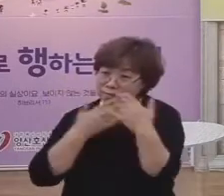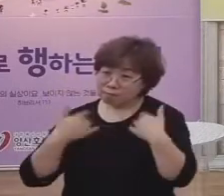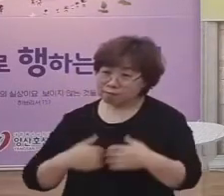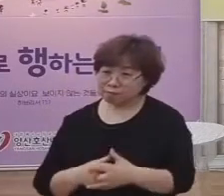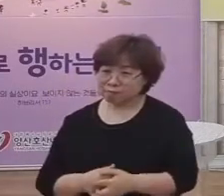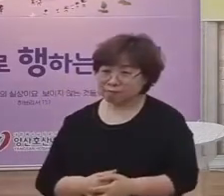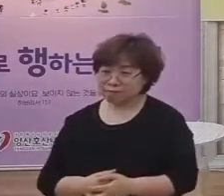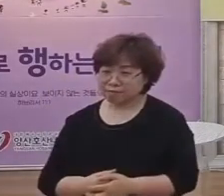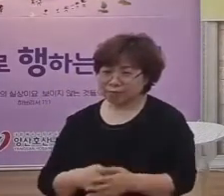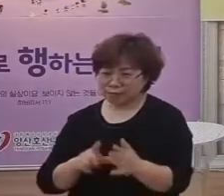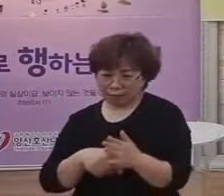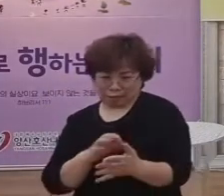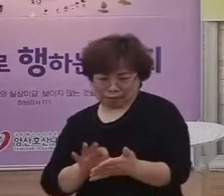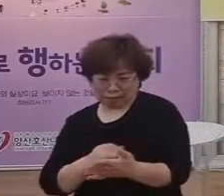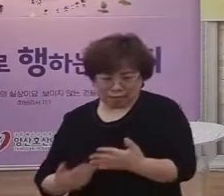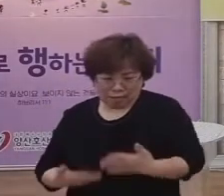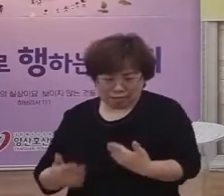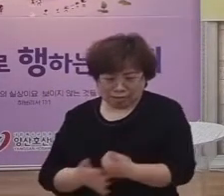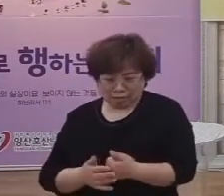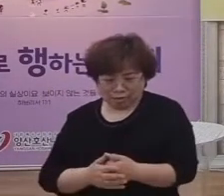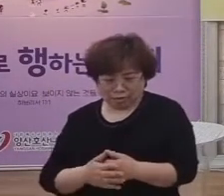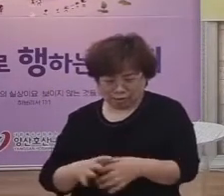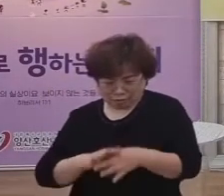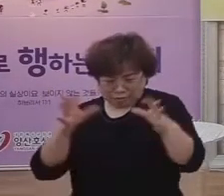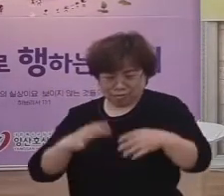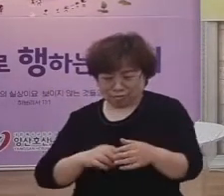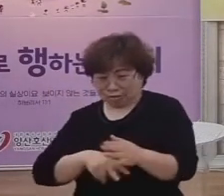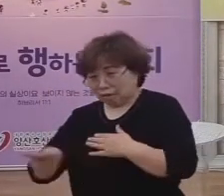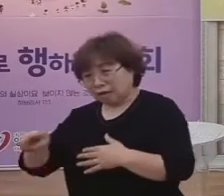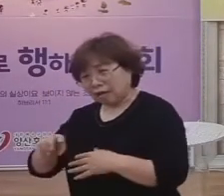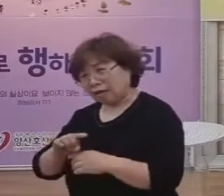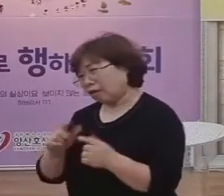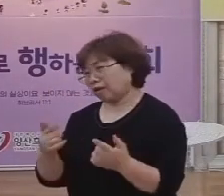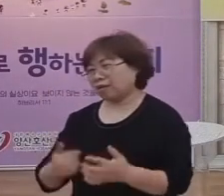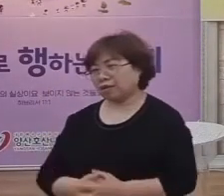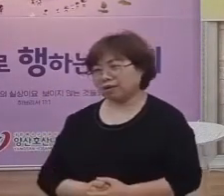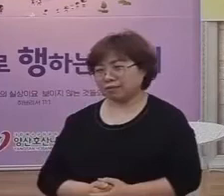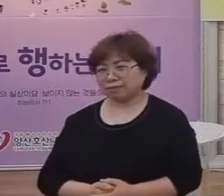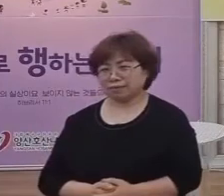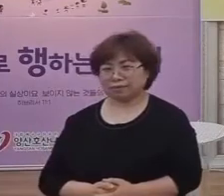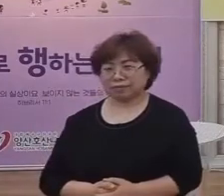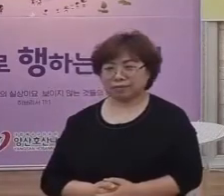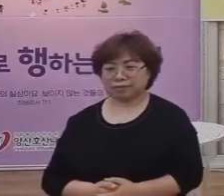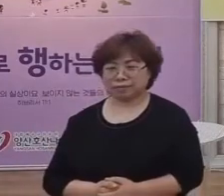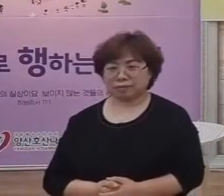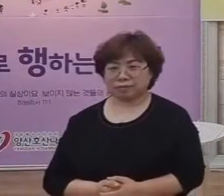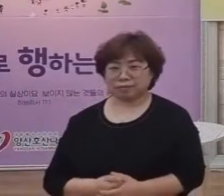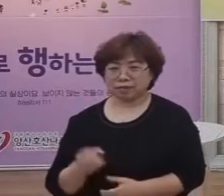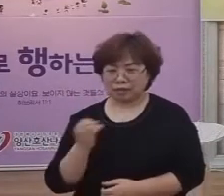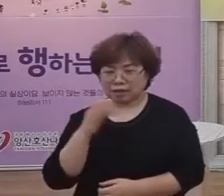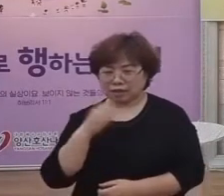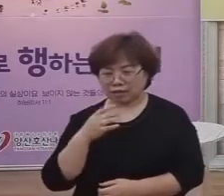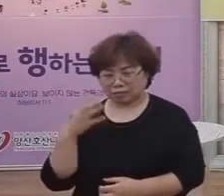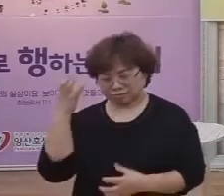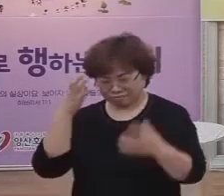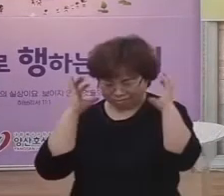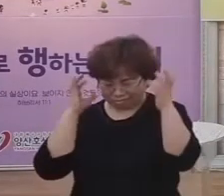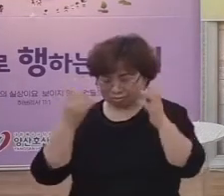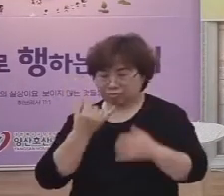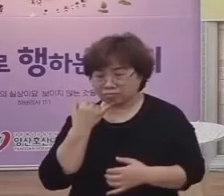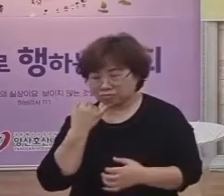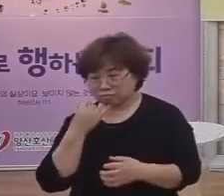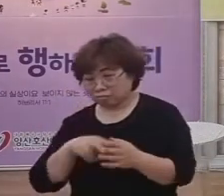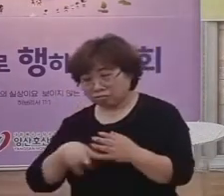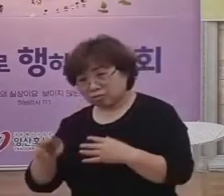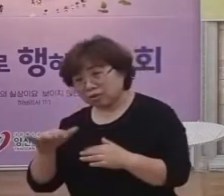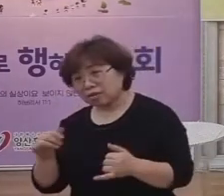아유 뭐 시간도 없는데 뭐 직장 가는데 머리가 이상한데 시간도 없는데 뭐 그냥 가지. 이러는 사람 있어요? 그럼 거울을